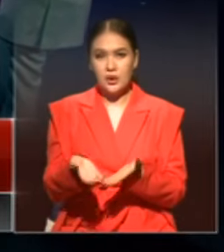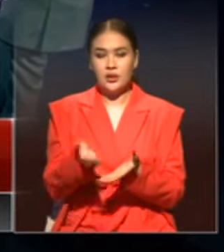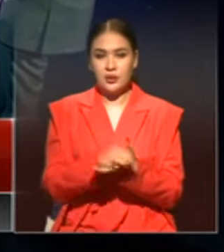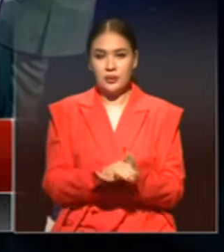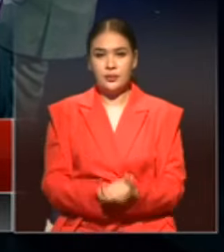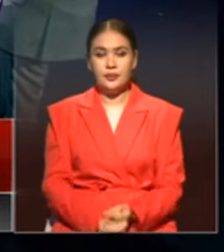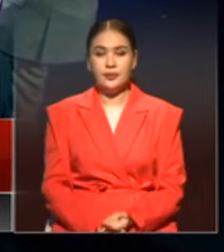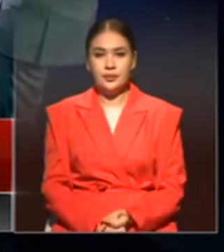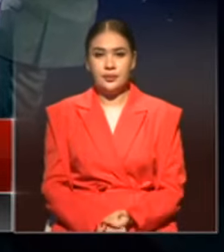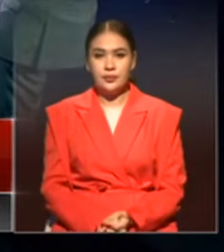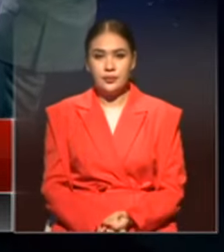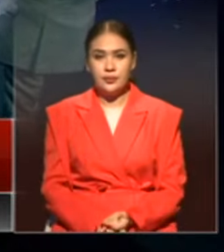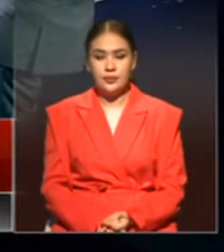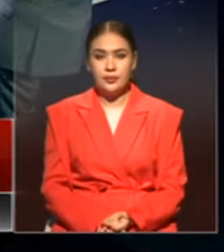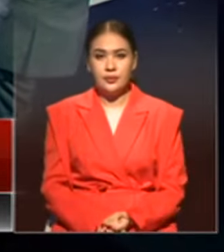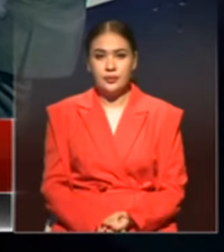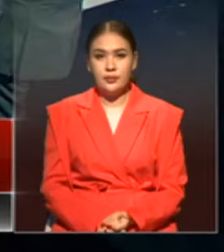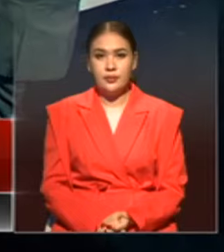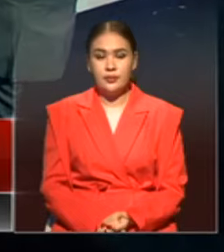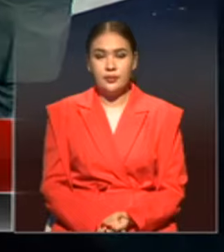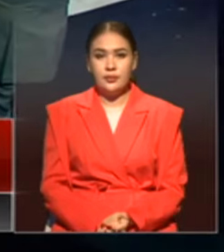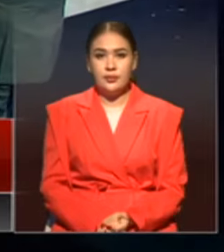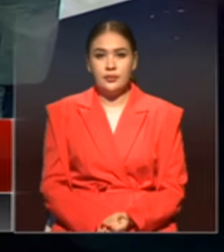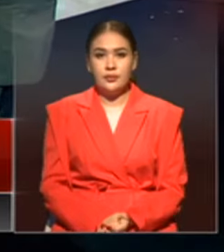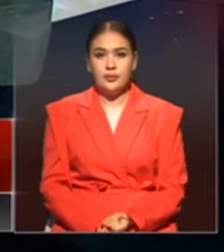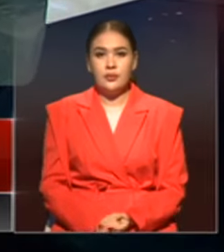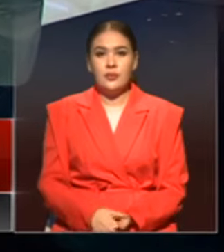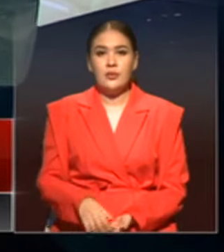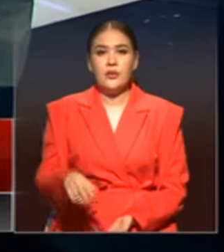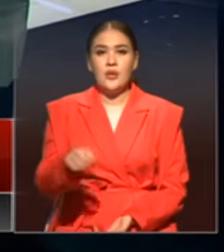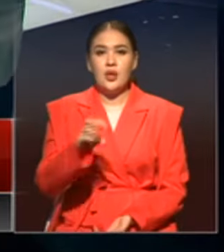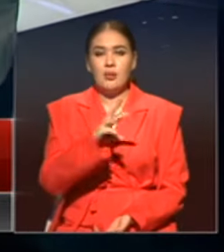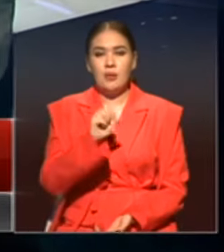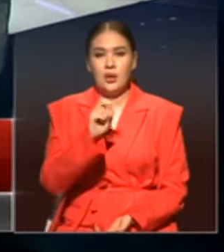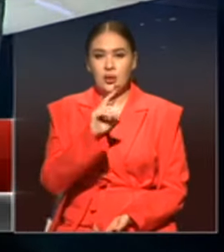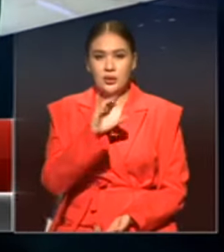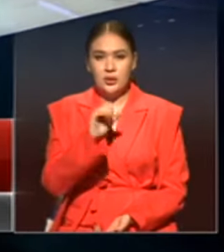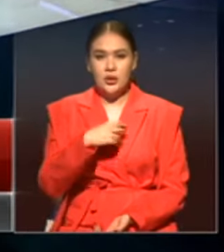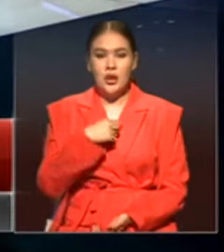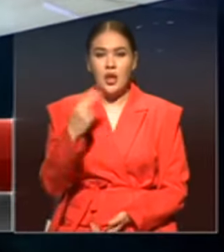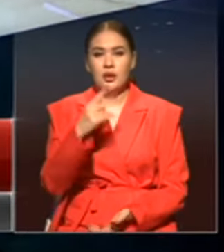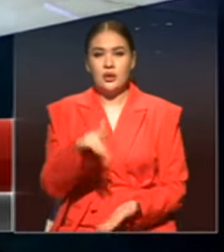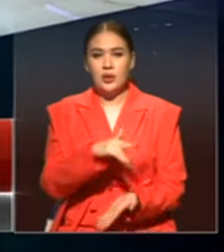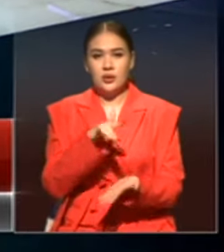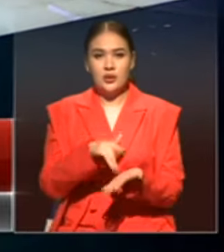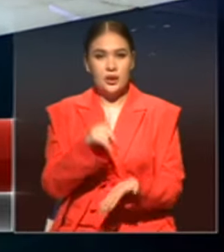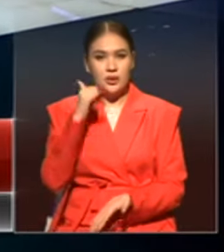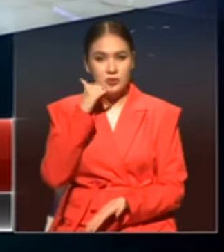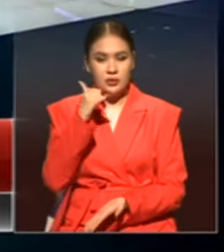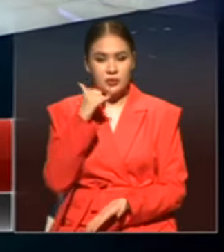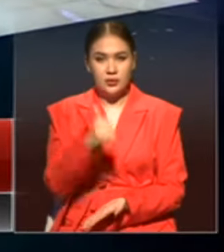ассалам. Мен Мақсат Меделханұлы, Астана қаласынан хабарласып тұрмын.